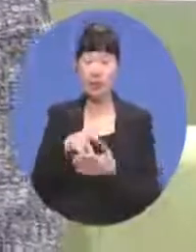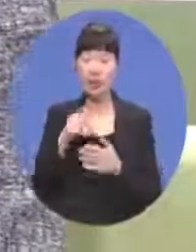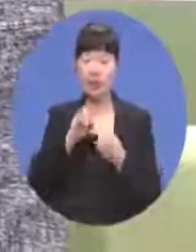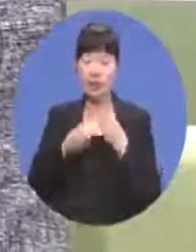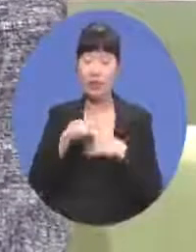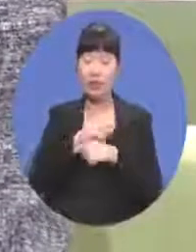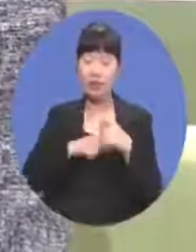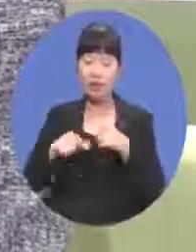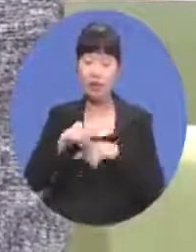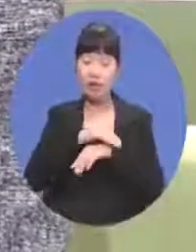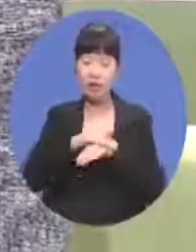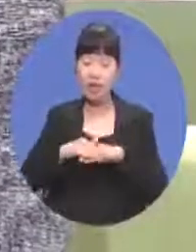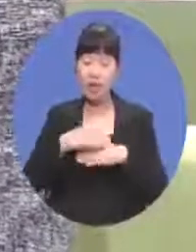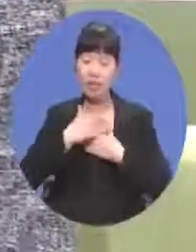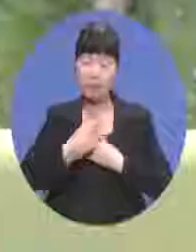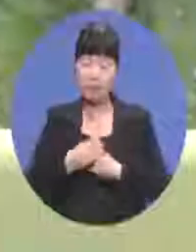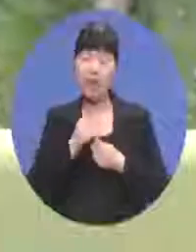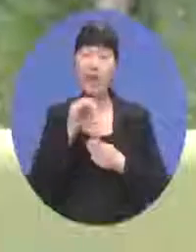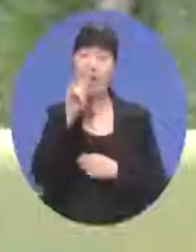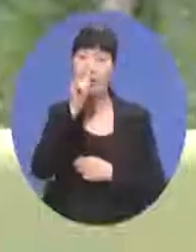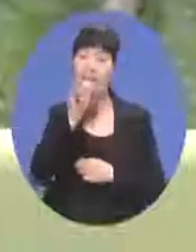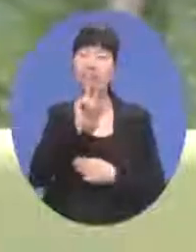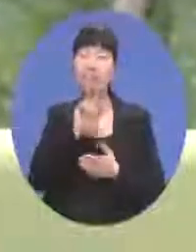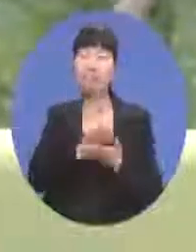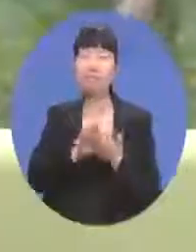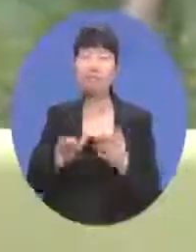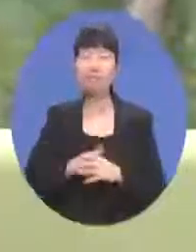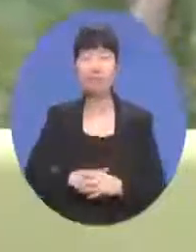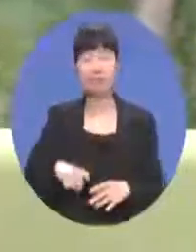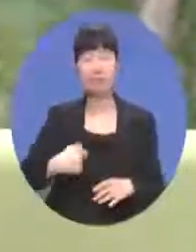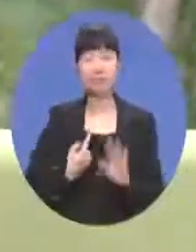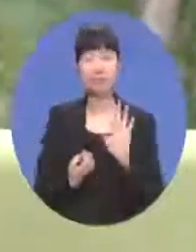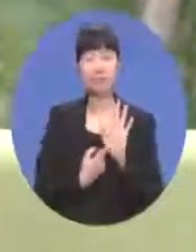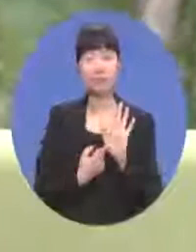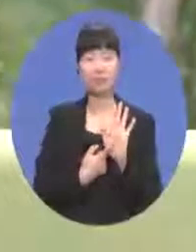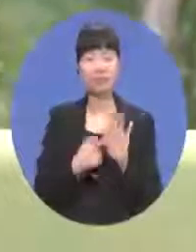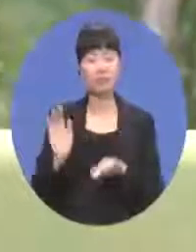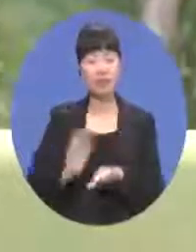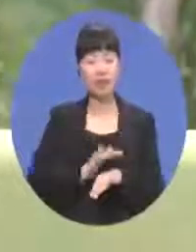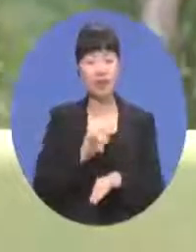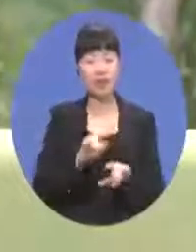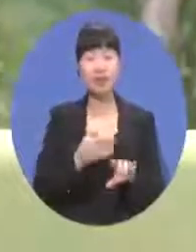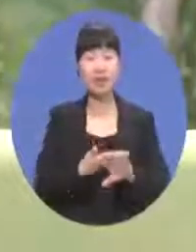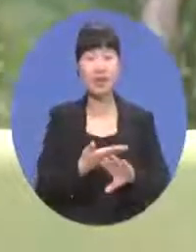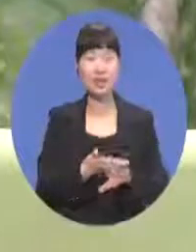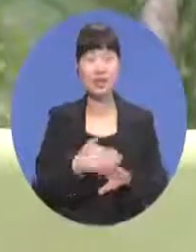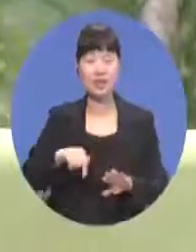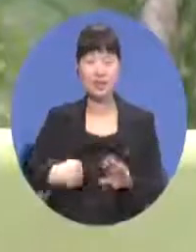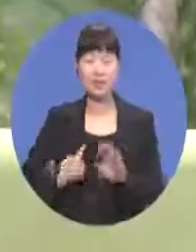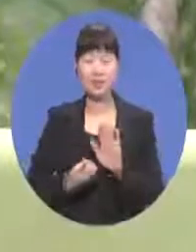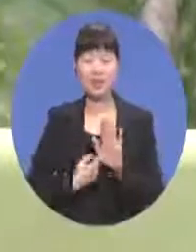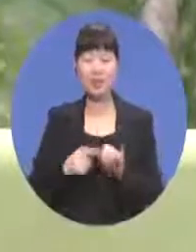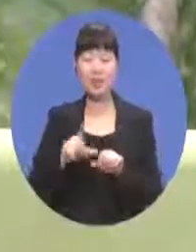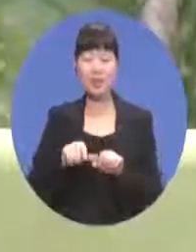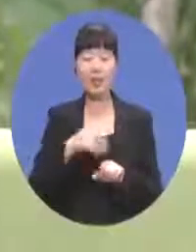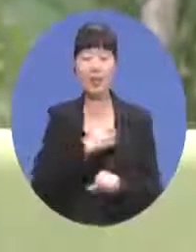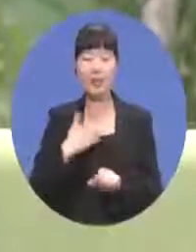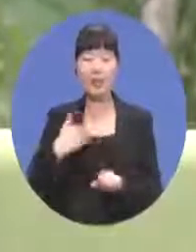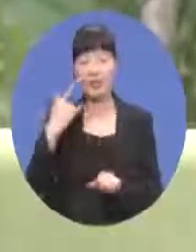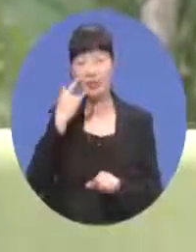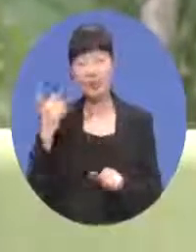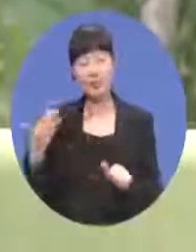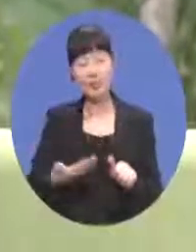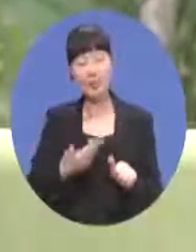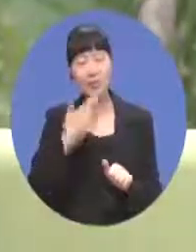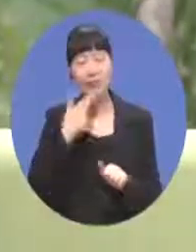더 편하게 할 수가 있게 되죠. 네, 그러니까 어떻게 보면 아이가 자기 표현을 못하는 게 아니라 자기 표현을 할 시간적 여유를 부모님이 안